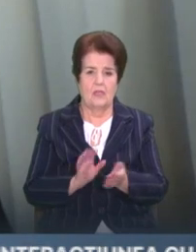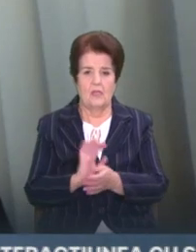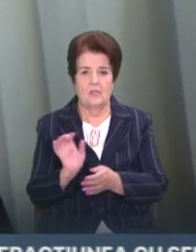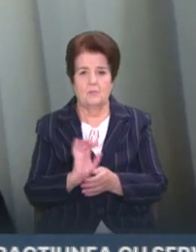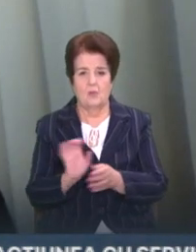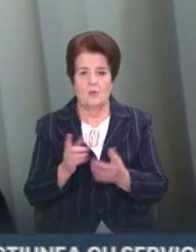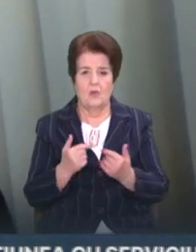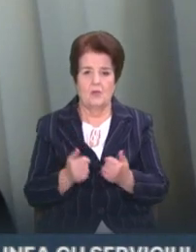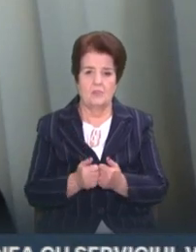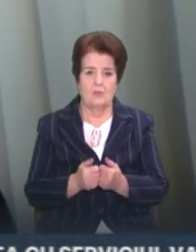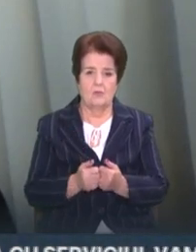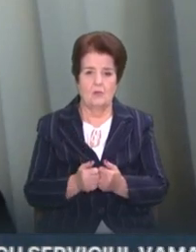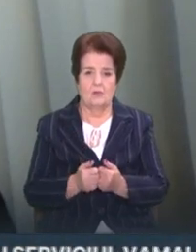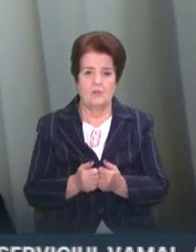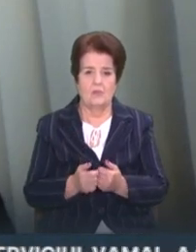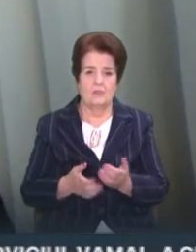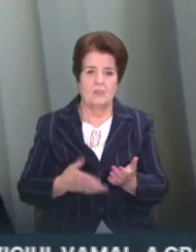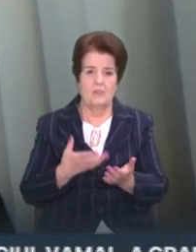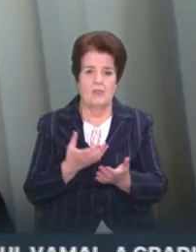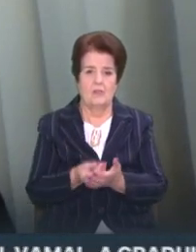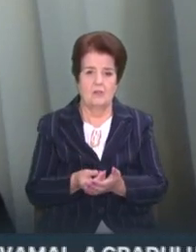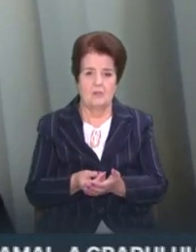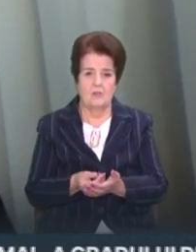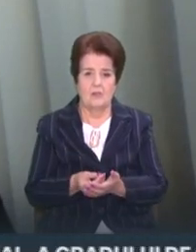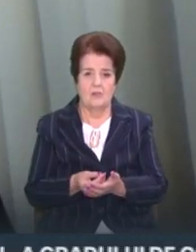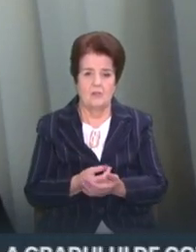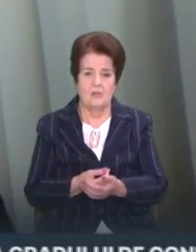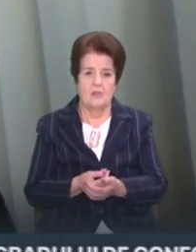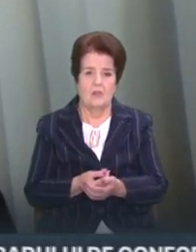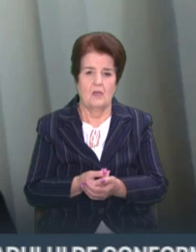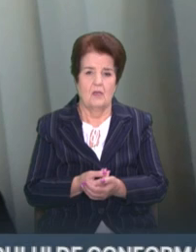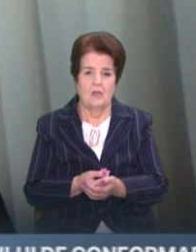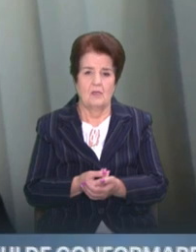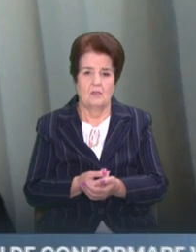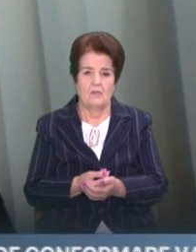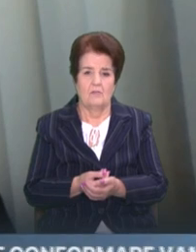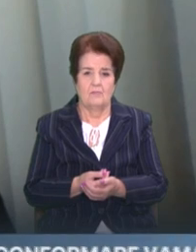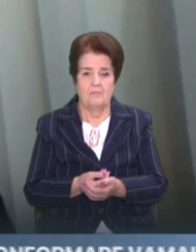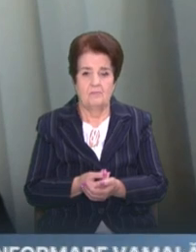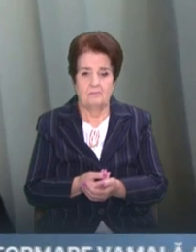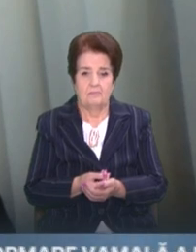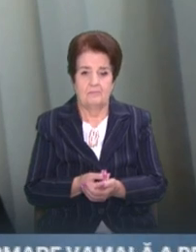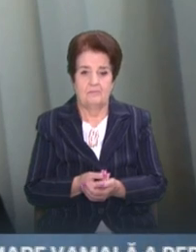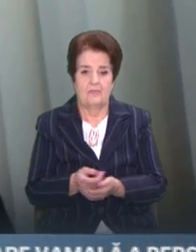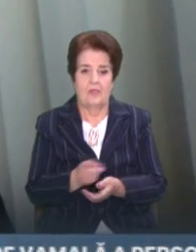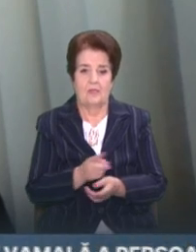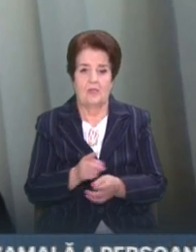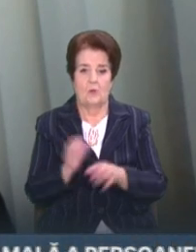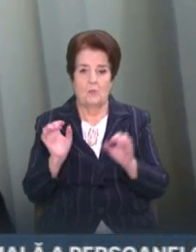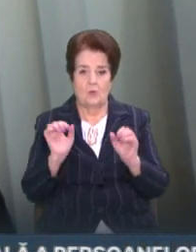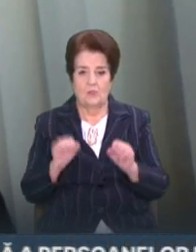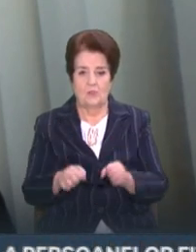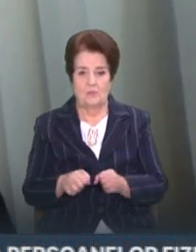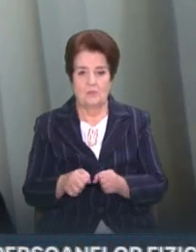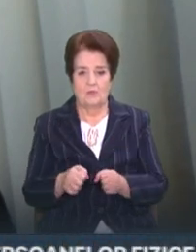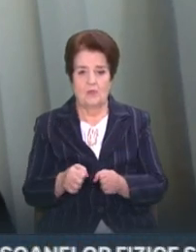organizatorice care implică și costuri semnificative, inclusiv pe partea română. Lucrul ăsta este posibil. Important este ca